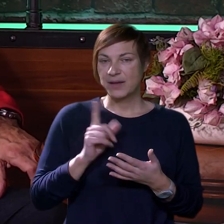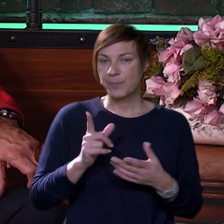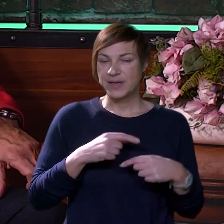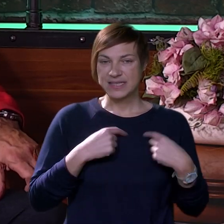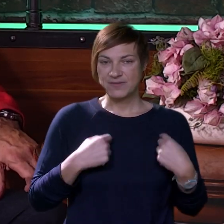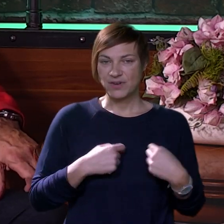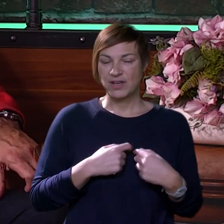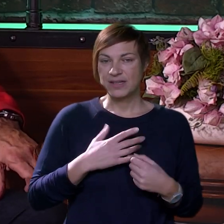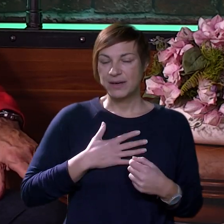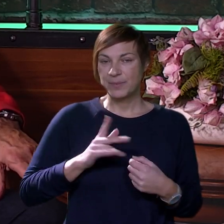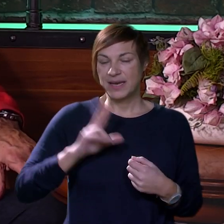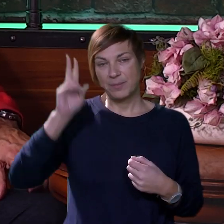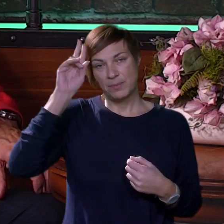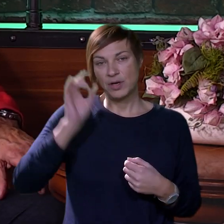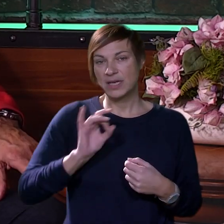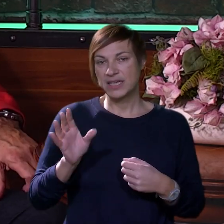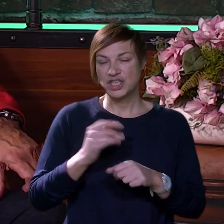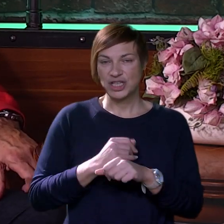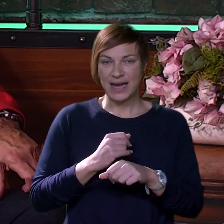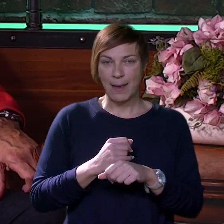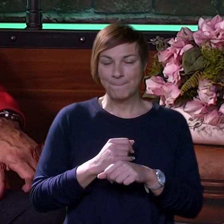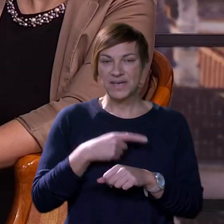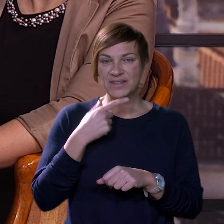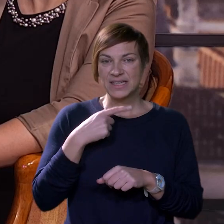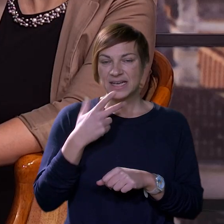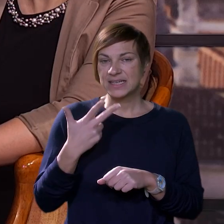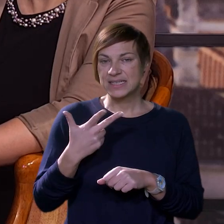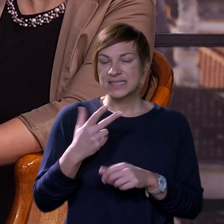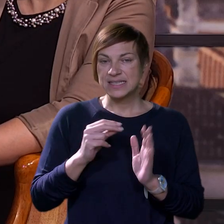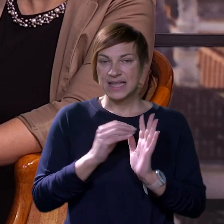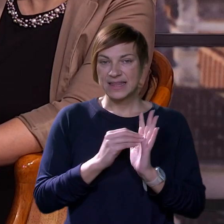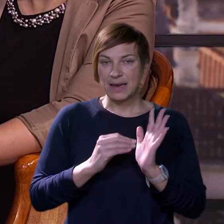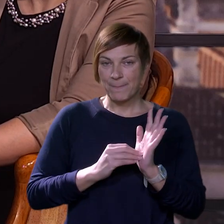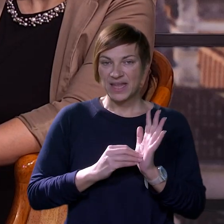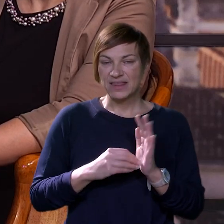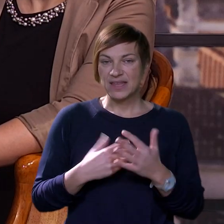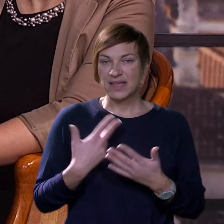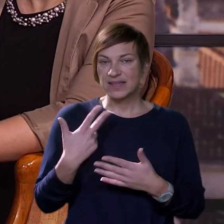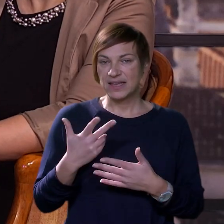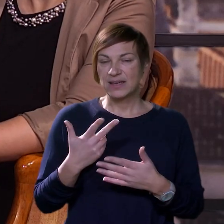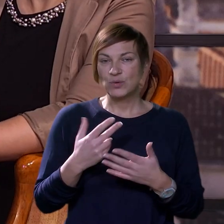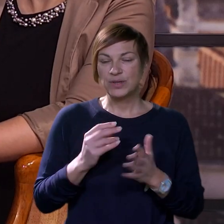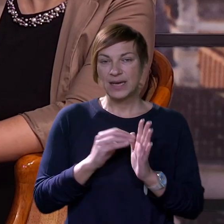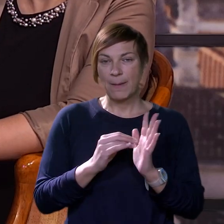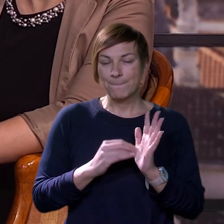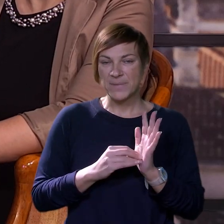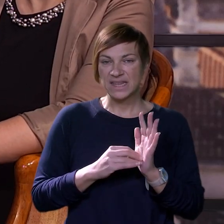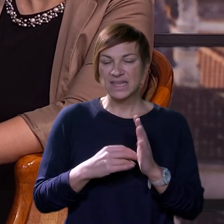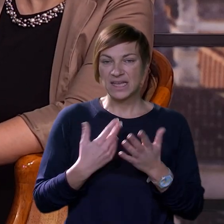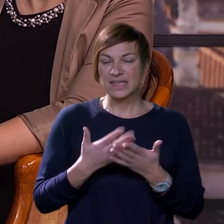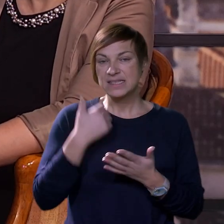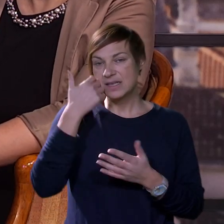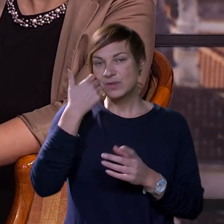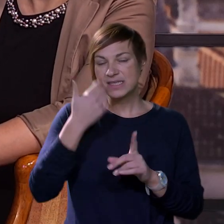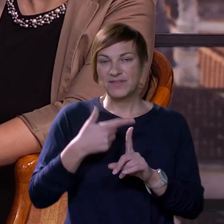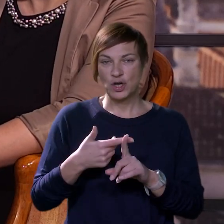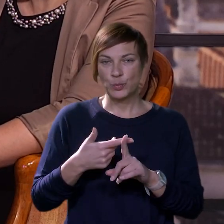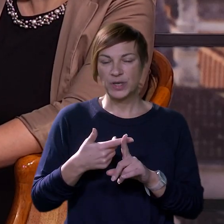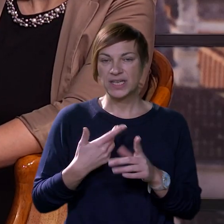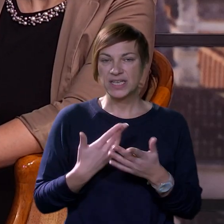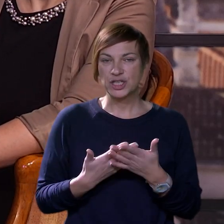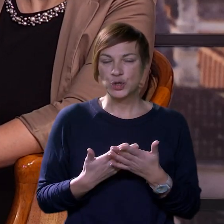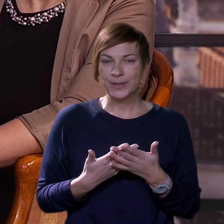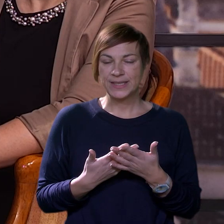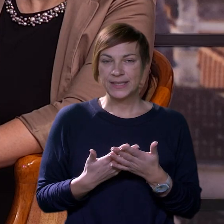naglašavamo, bez volontera mi ne bi mogli ništa napraviti. Rekli ste tri mandate. U tri mandata ste zapravo u Crvenom